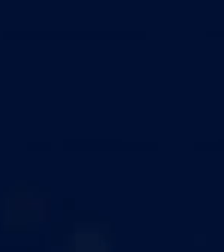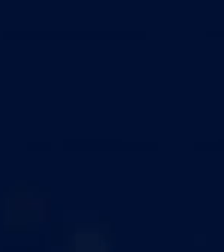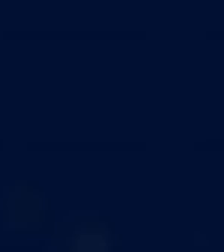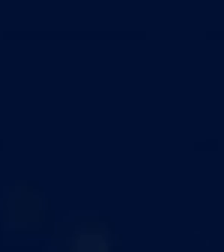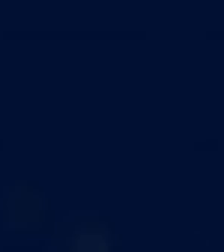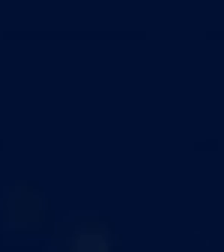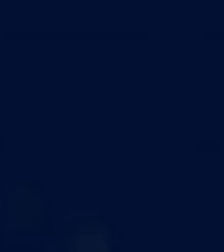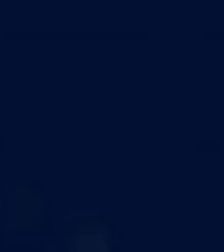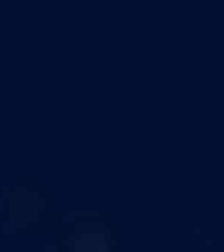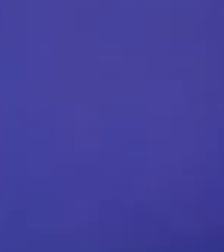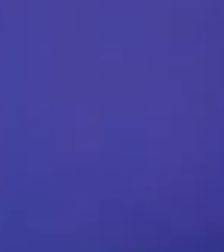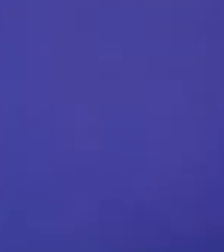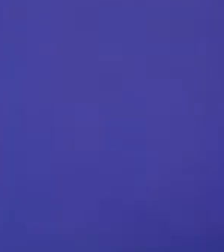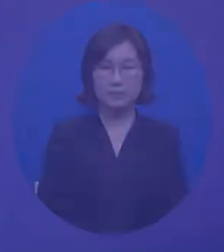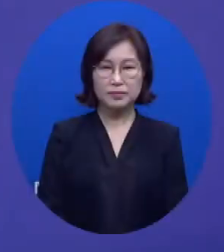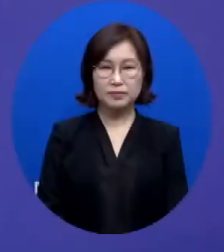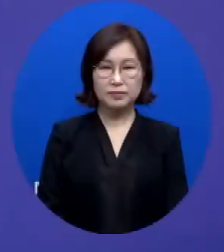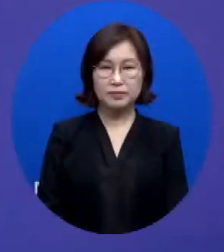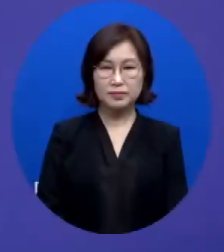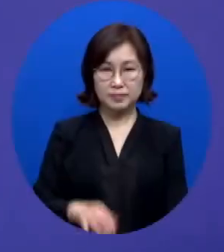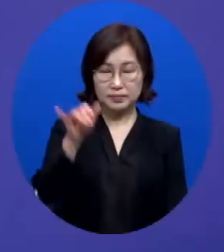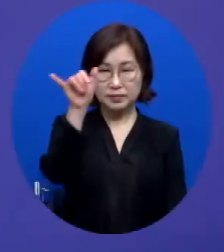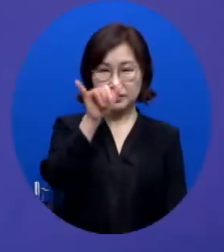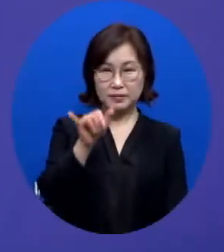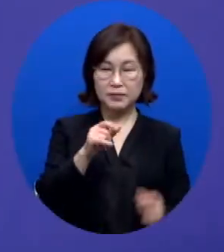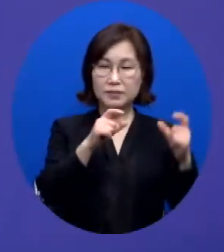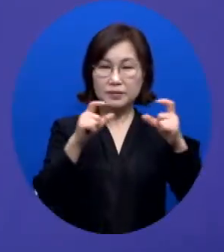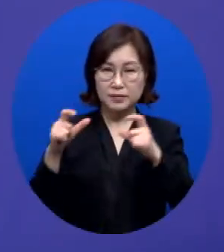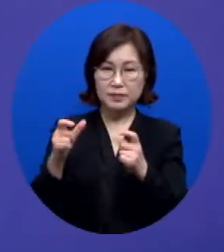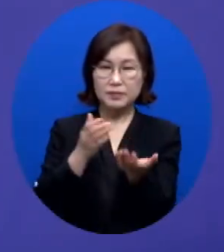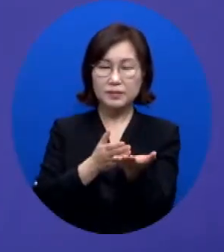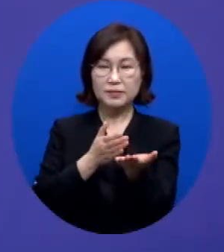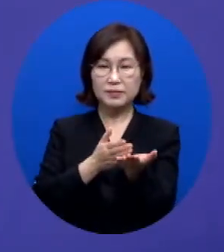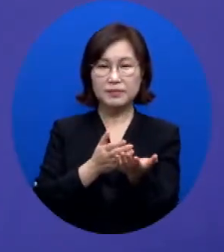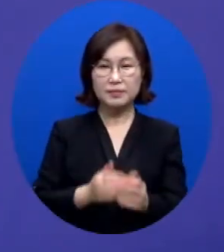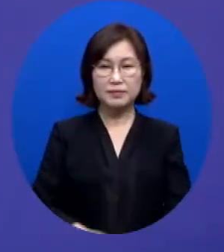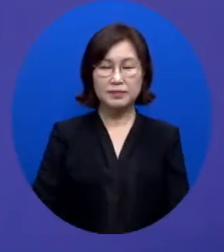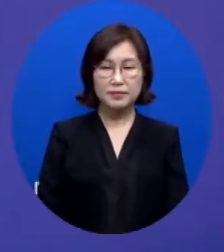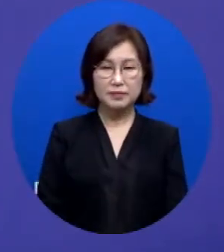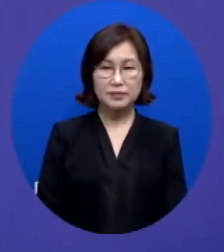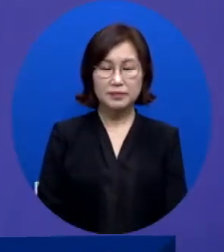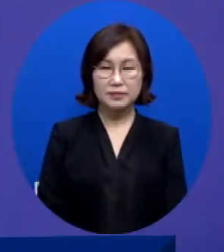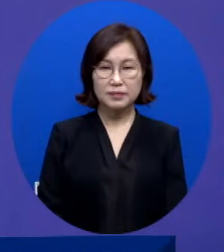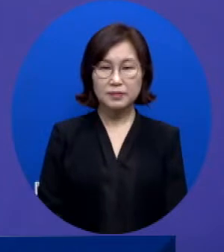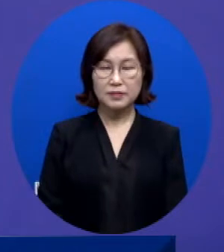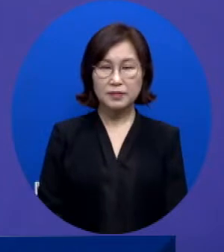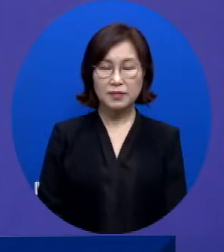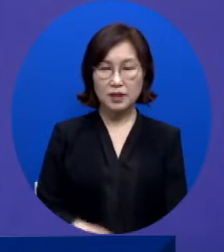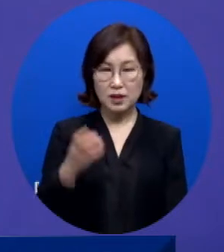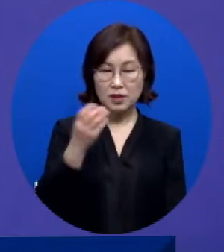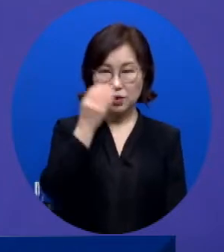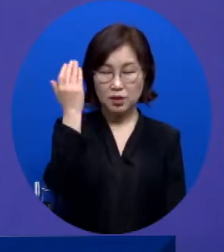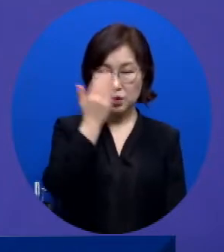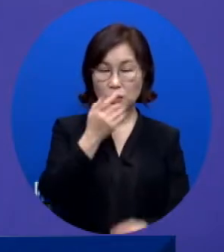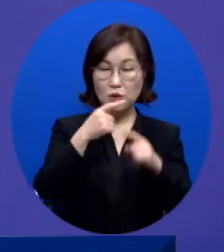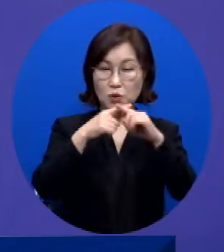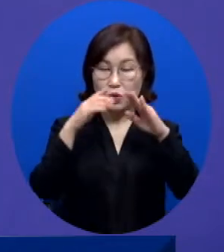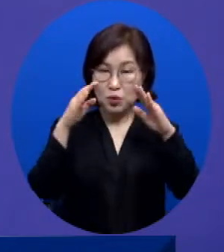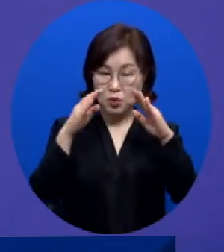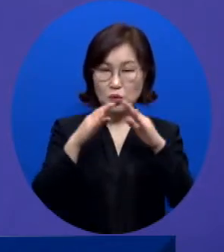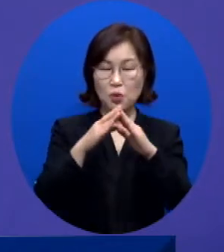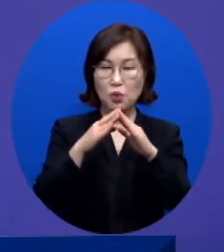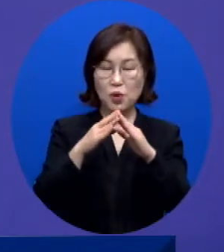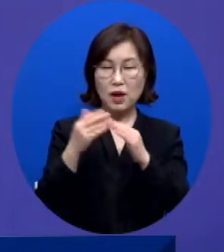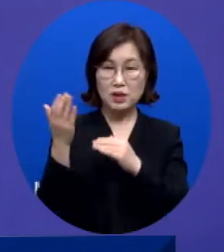전국 각 지역별 네트워크 뉴스입니다. 기독교대한 성결교회 증경